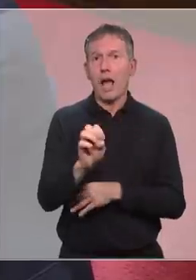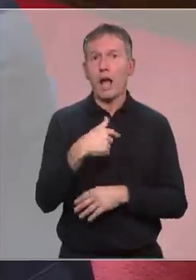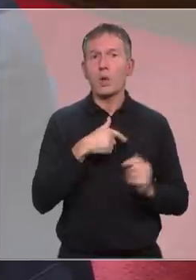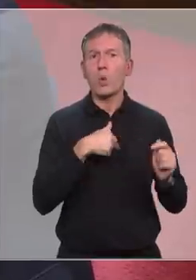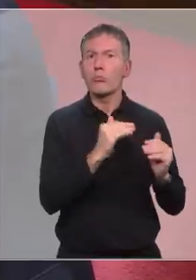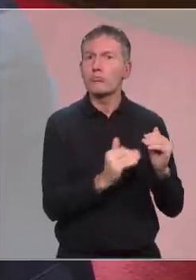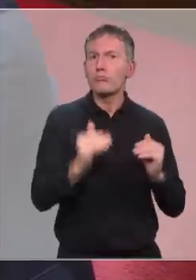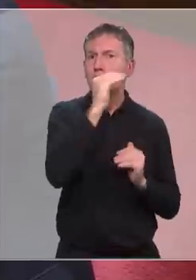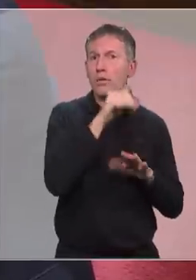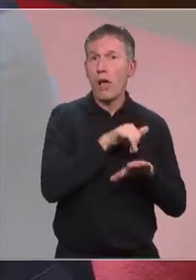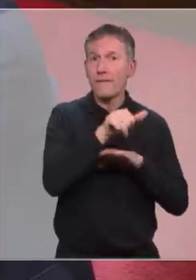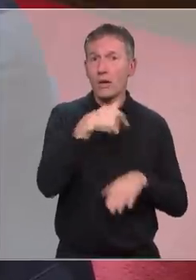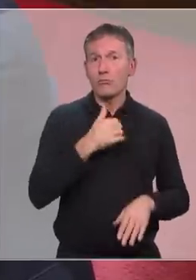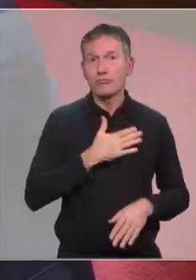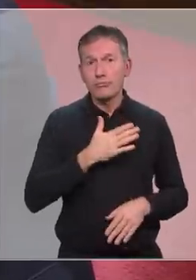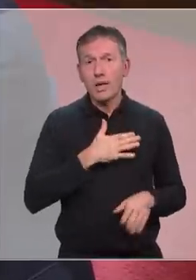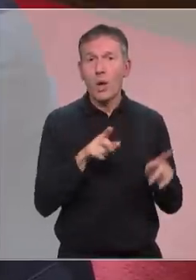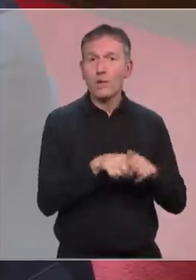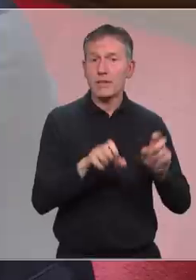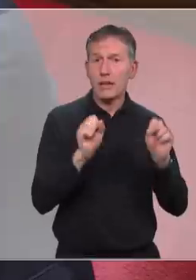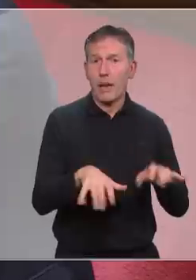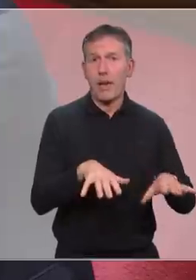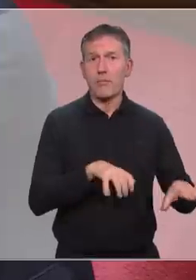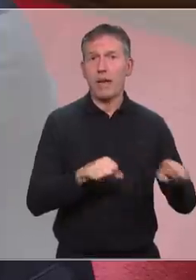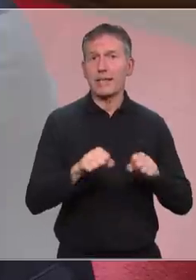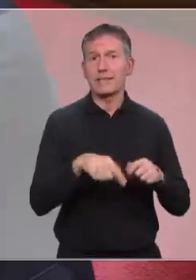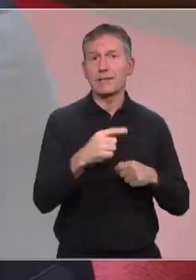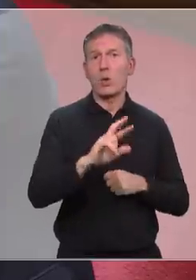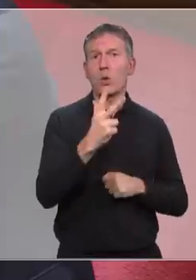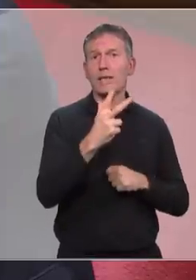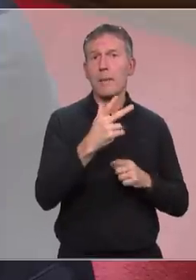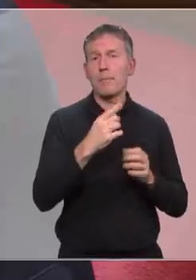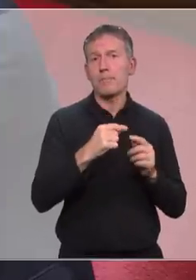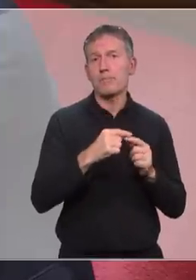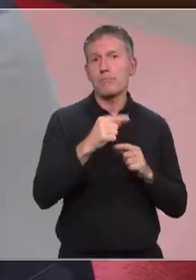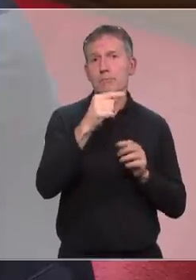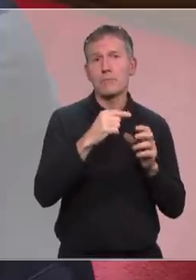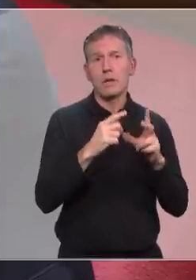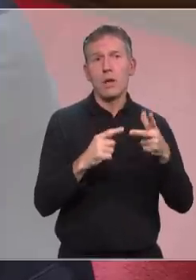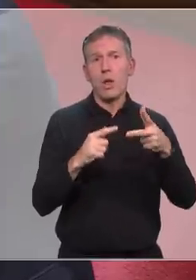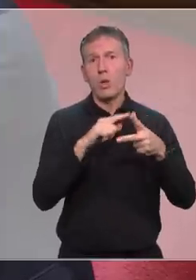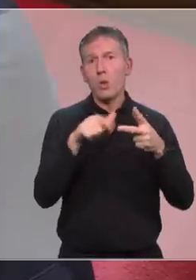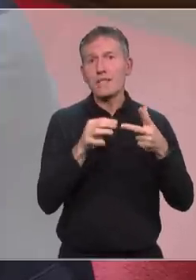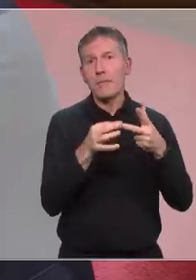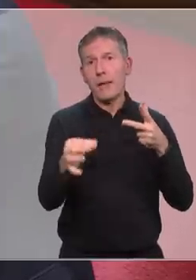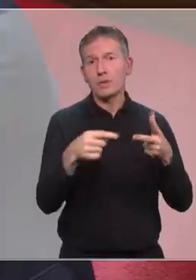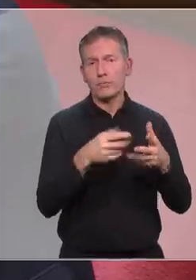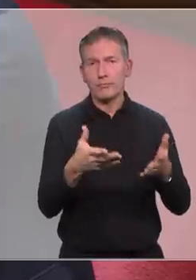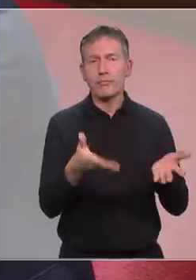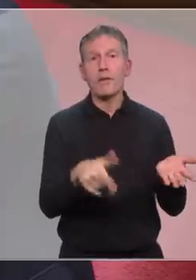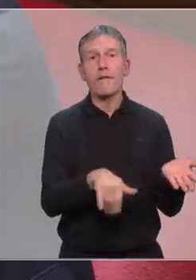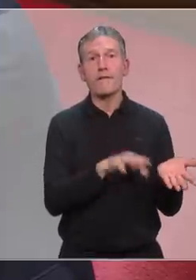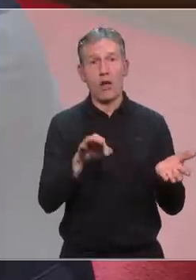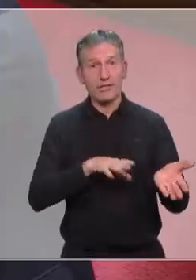supériorité aérienne et notre capacité d'action dans la troisième dimension. Oui, mesdames et messieurs, la France est engagée